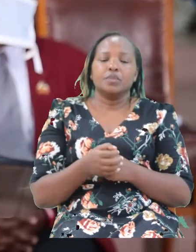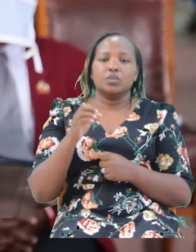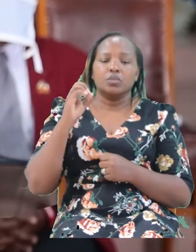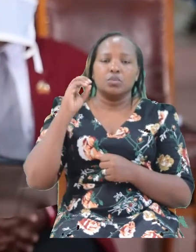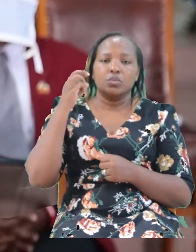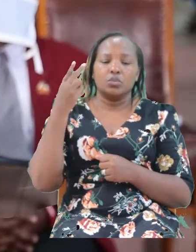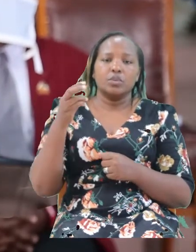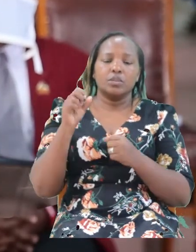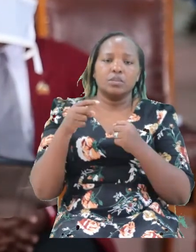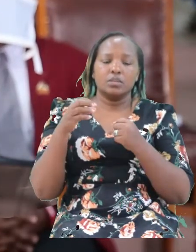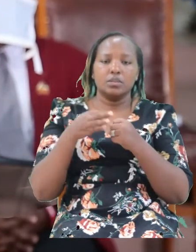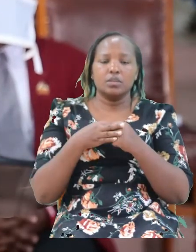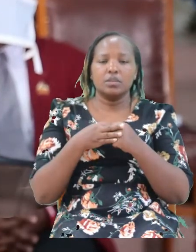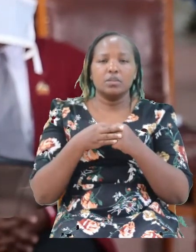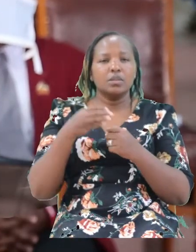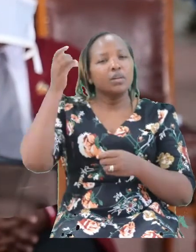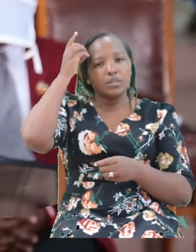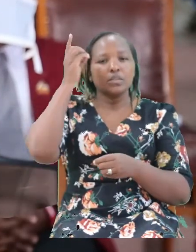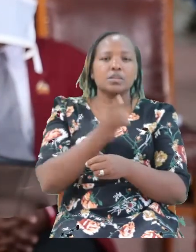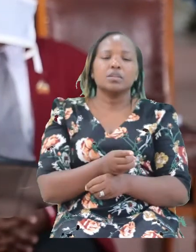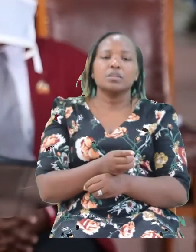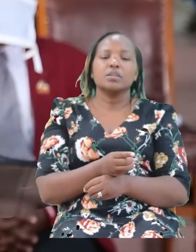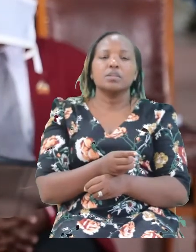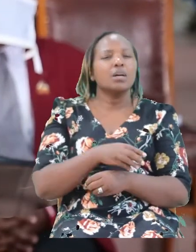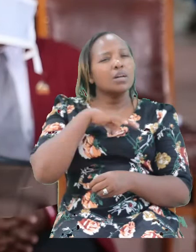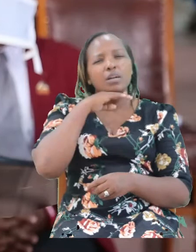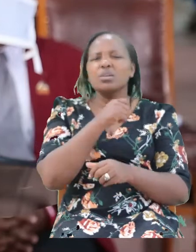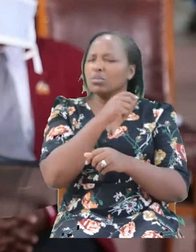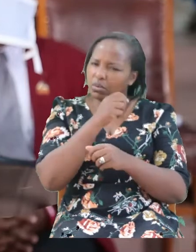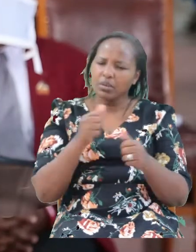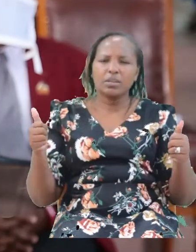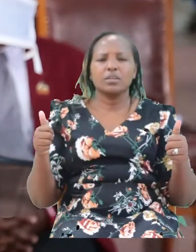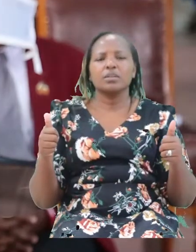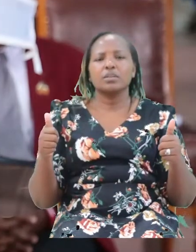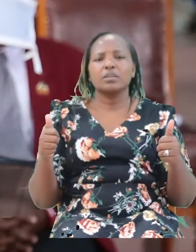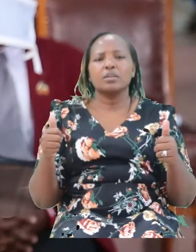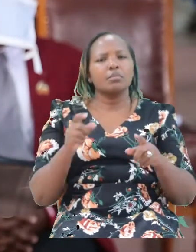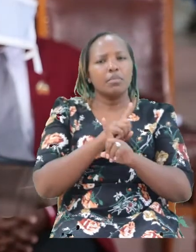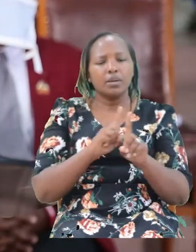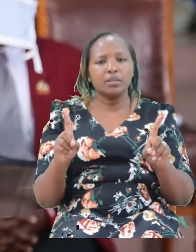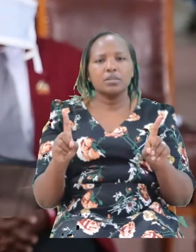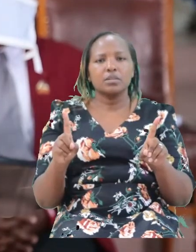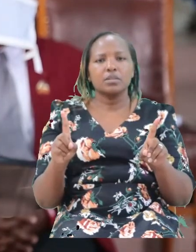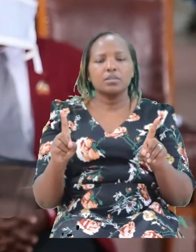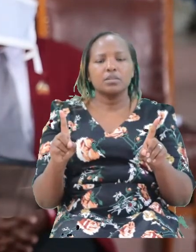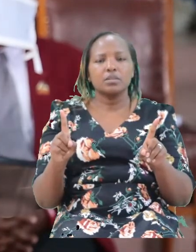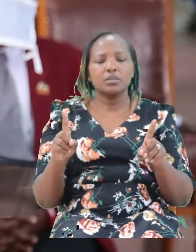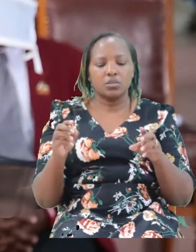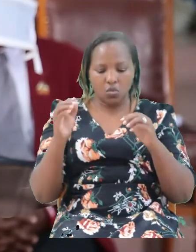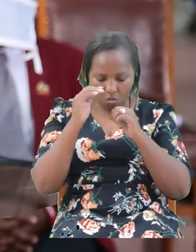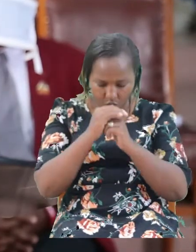3:28. Waliamua, walisema hata kama ni kufariki ni sawa, lakini